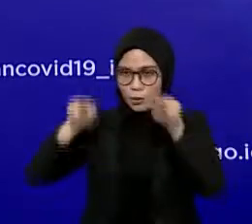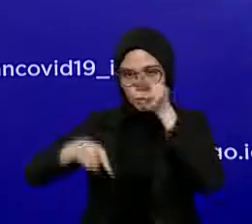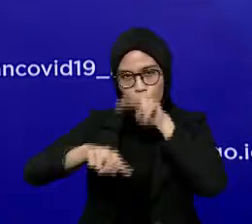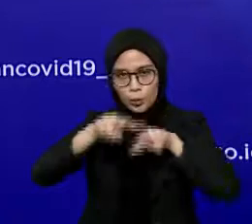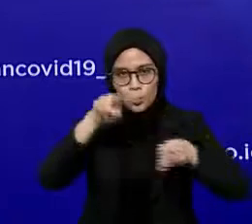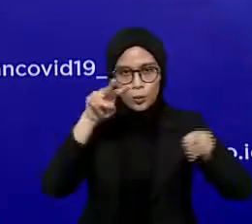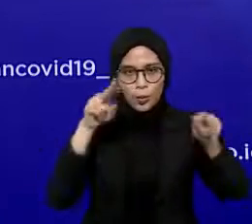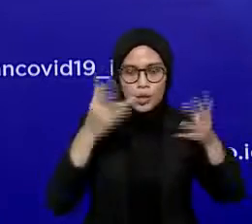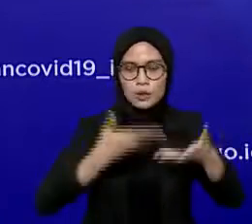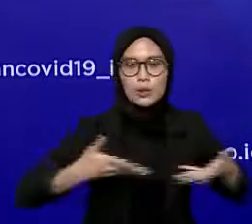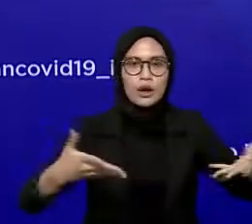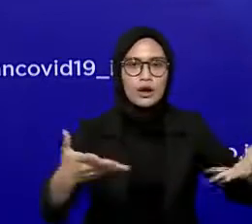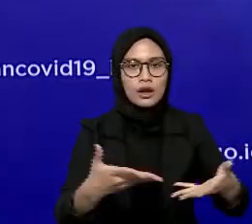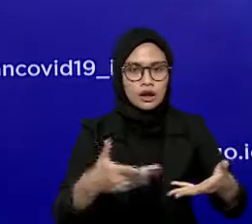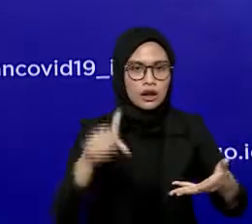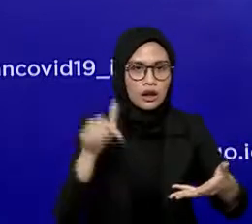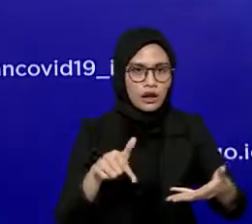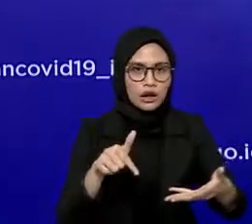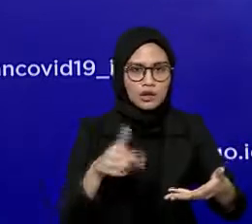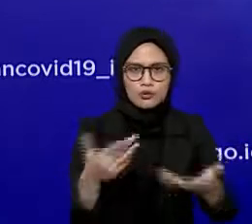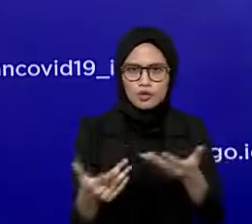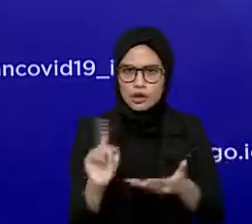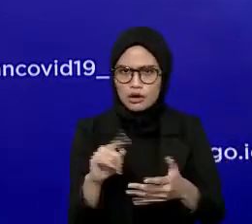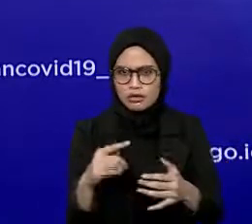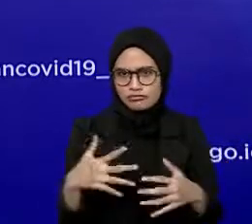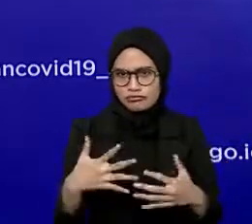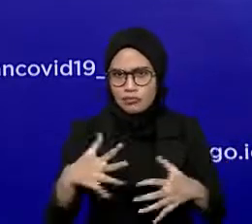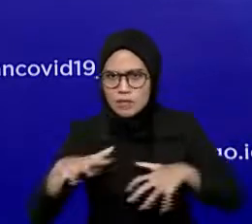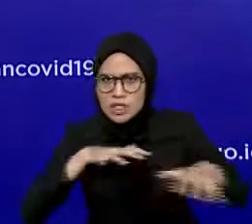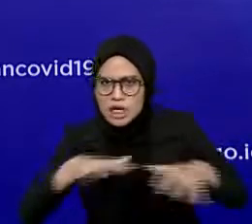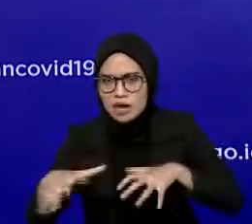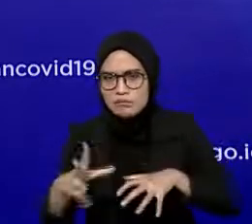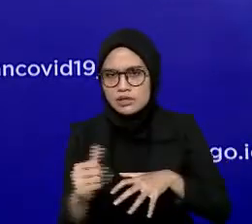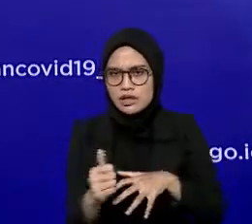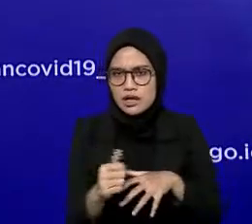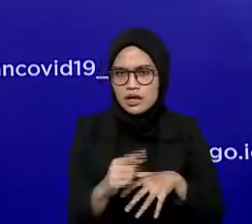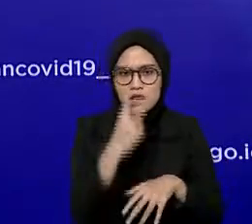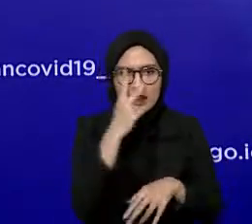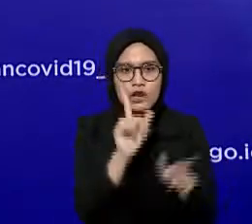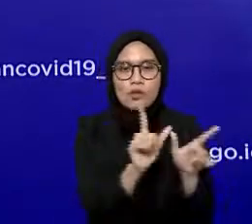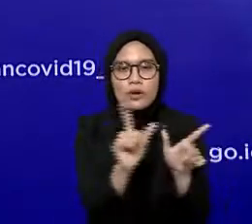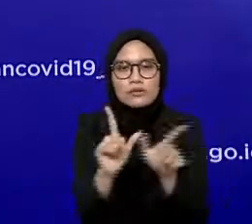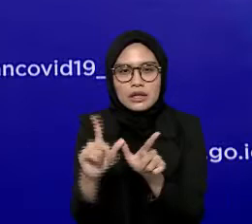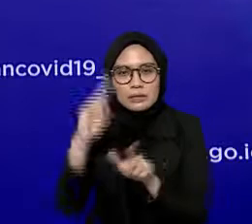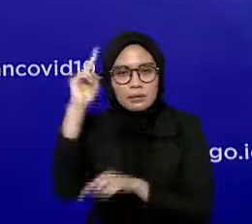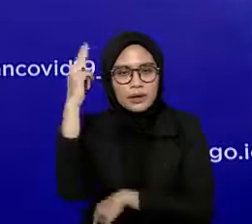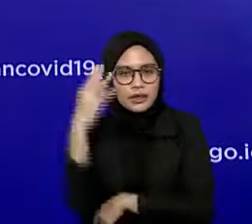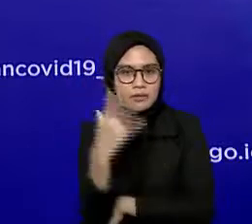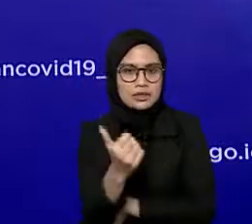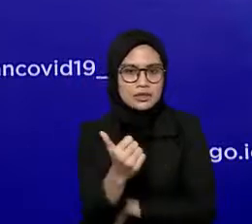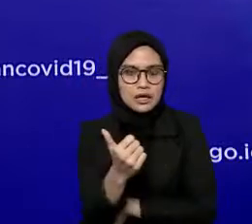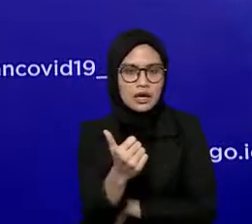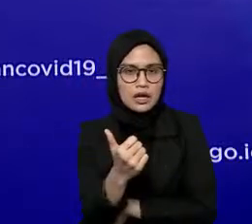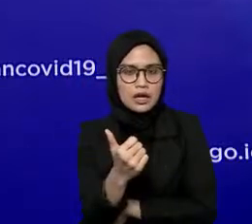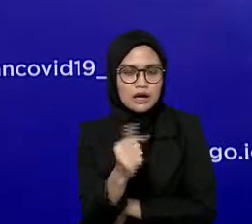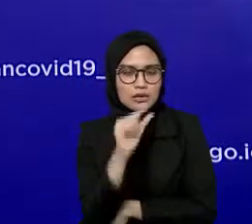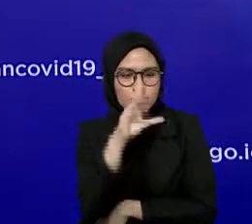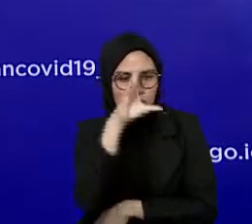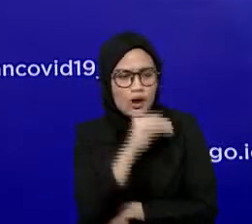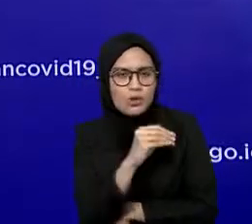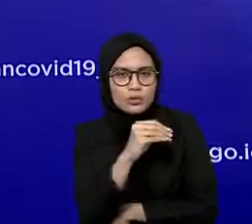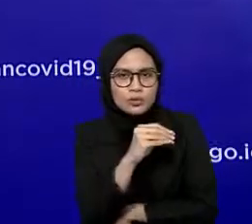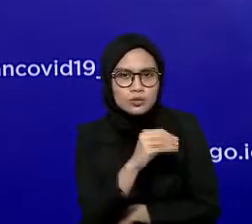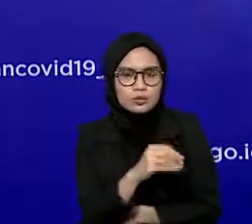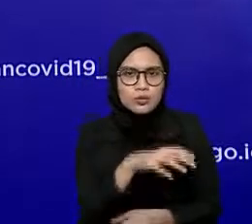terkait potensi bencana dari beberapa website yang dimiliki oleh pemerintah untuk melihat dashboard